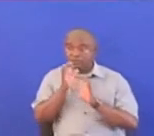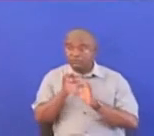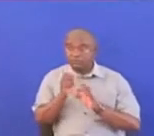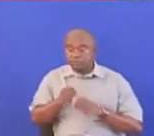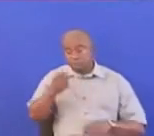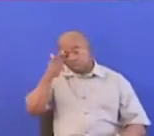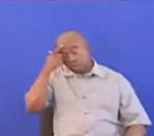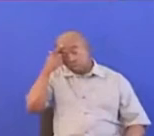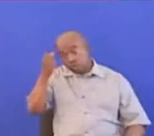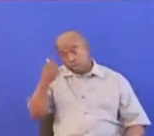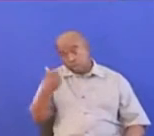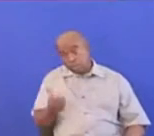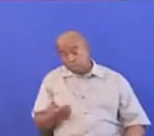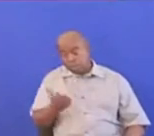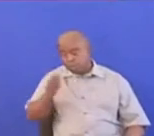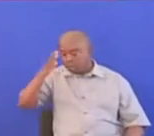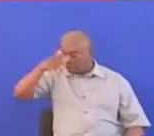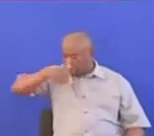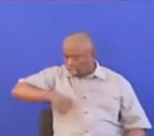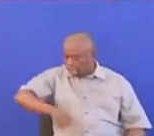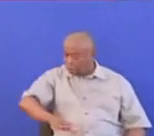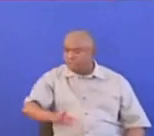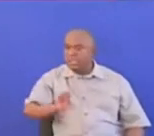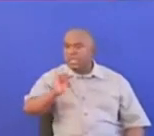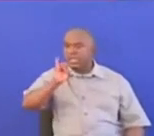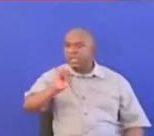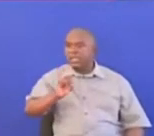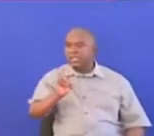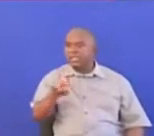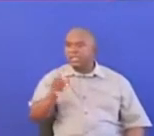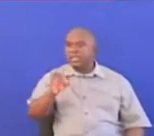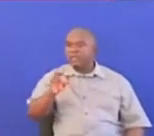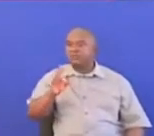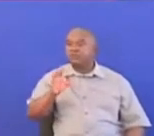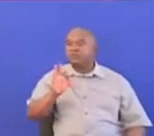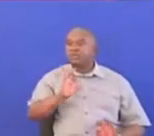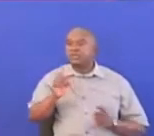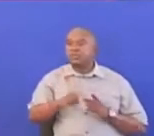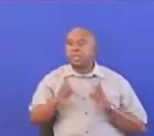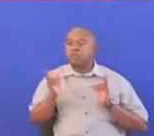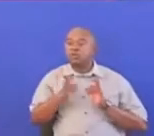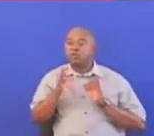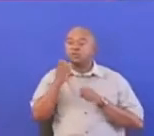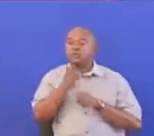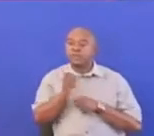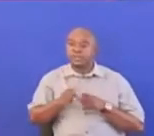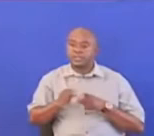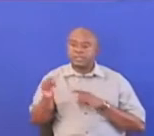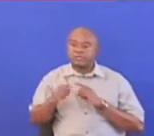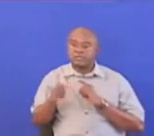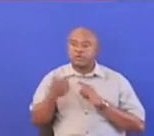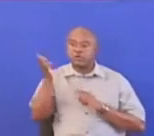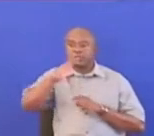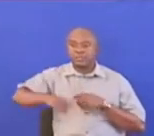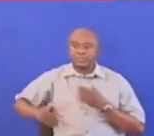uhakika kwamba bonde letu litaendelea kuwa salama, umeme utapatikana, lakini na migogoro